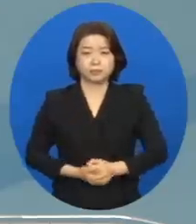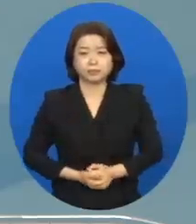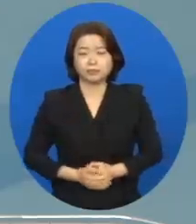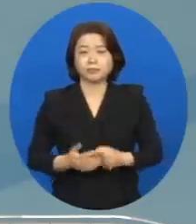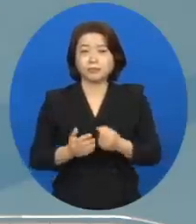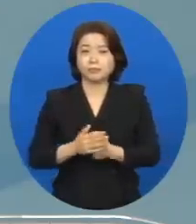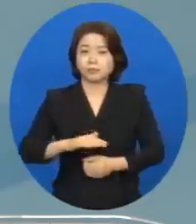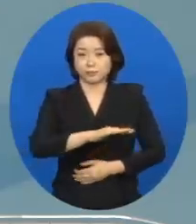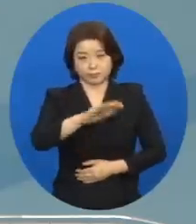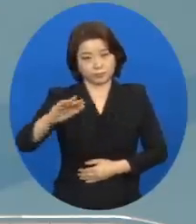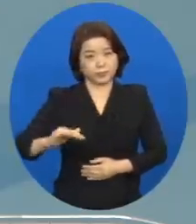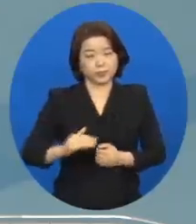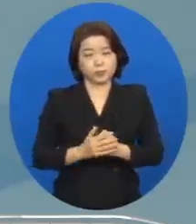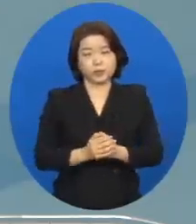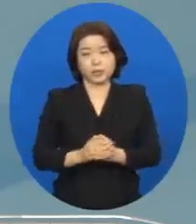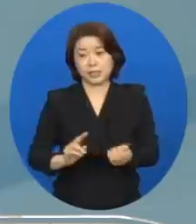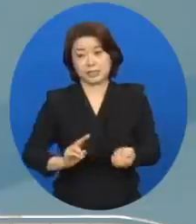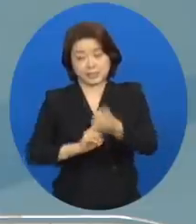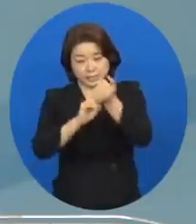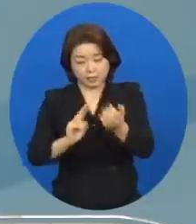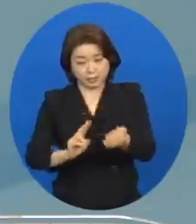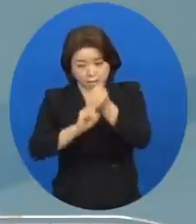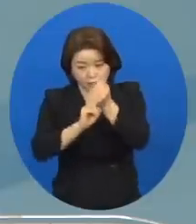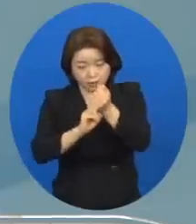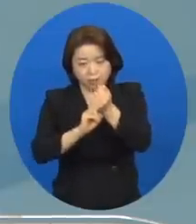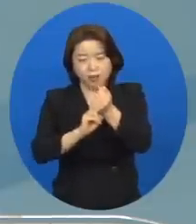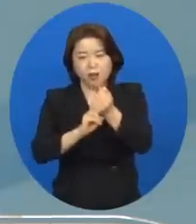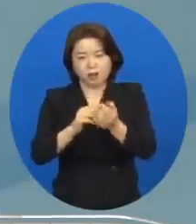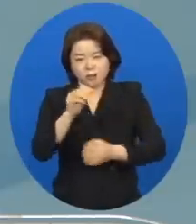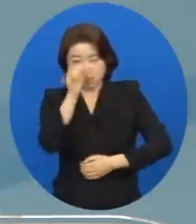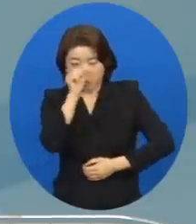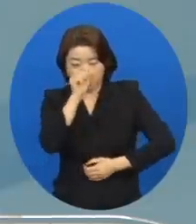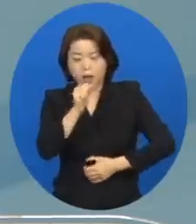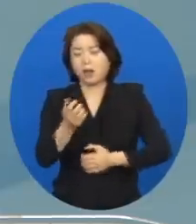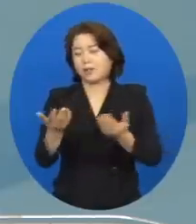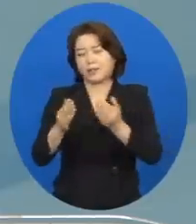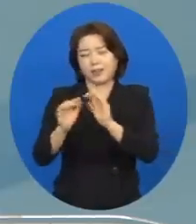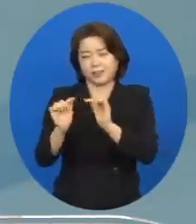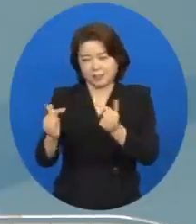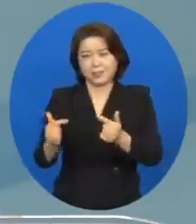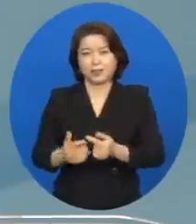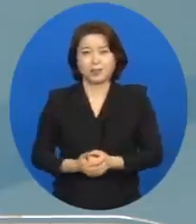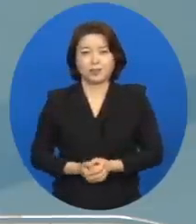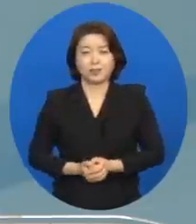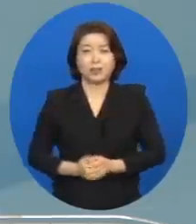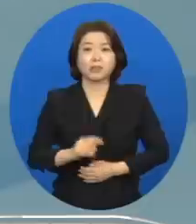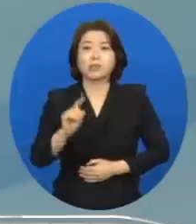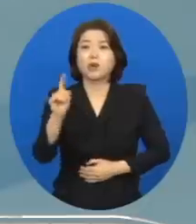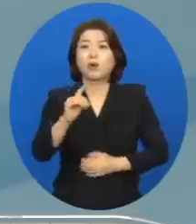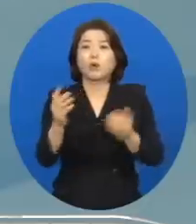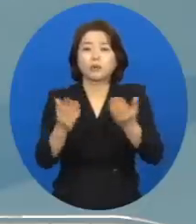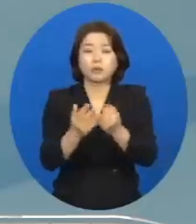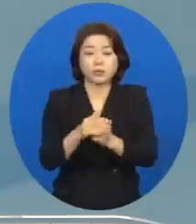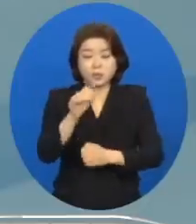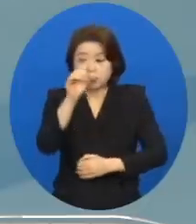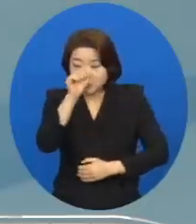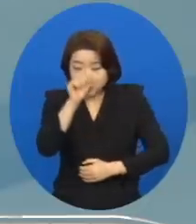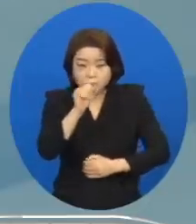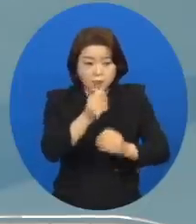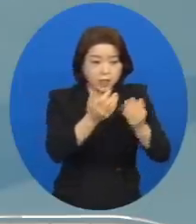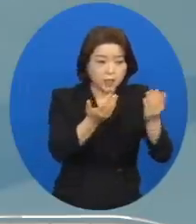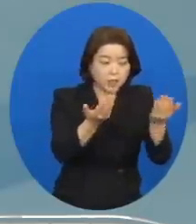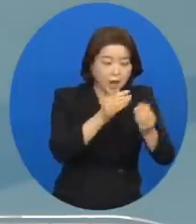우리가 기적기적 할 일은 꼭 아니라고 생각이 드는 거예요. 어떤 일이 정말 좋은 일인지